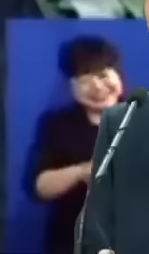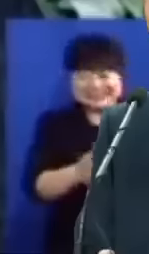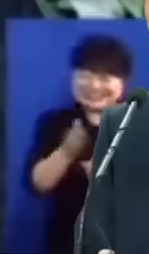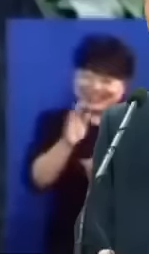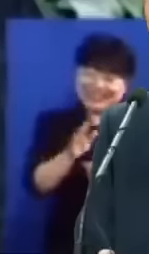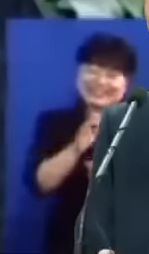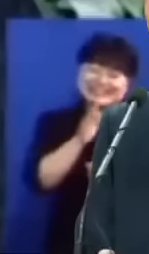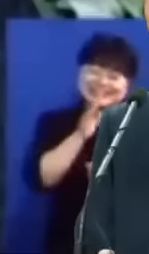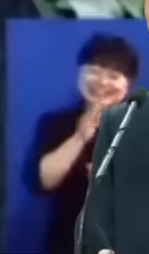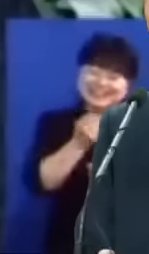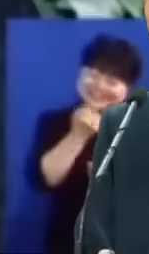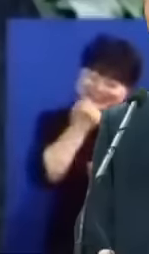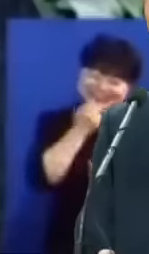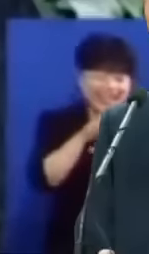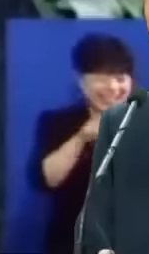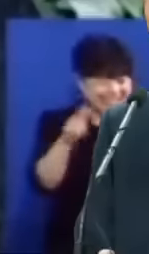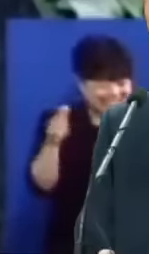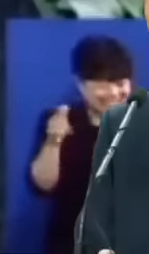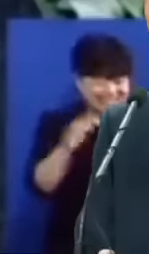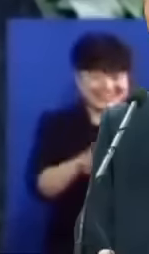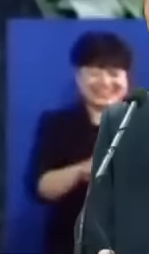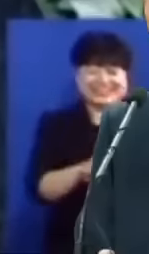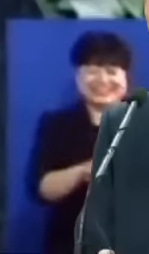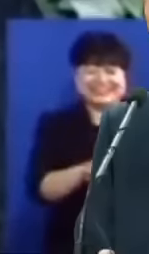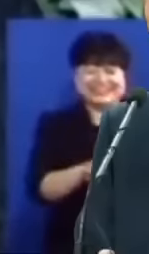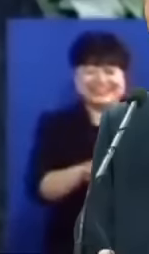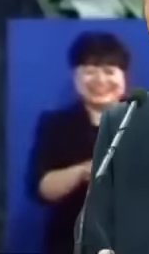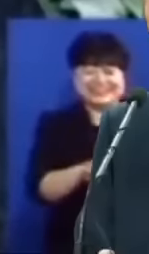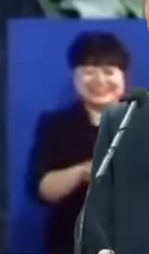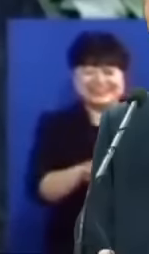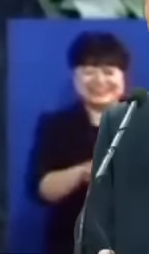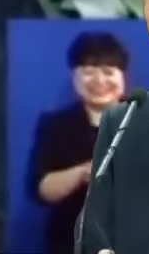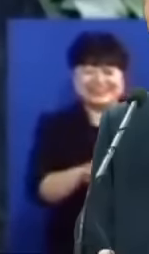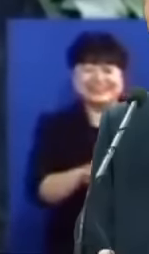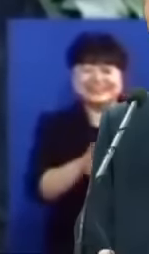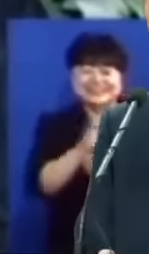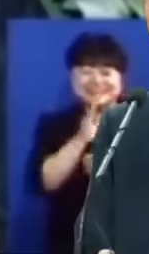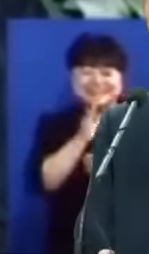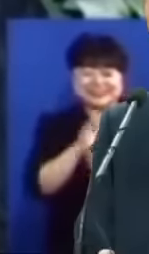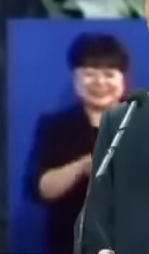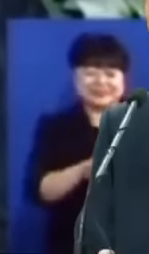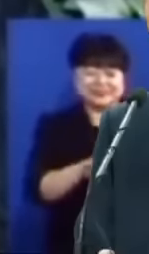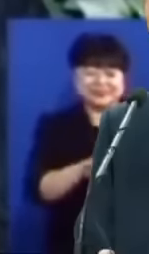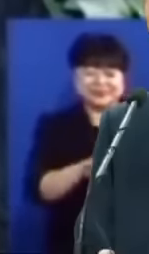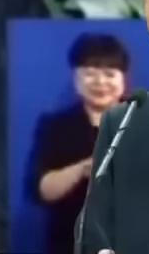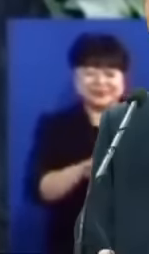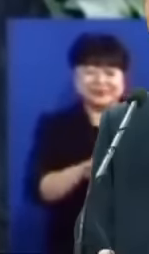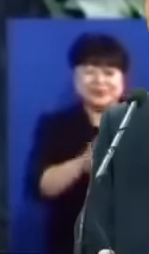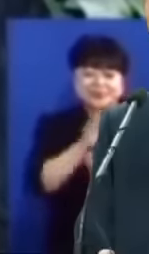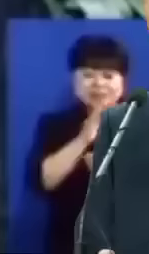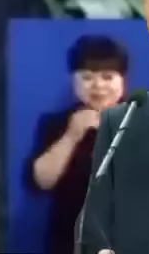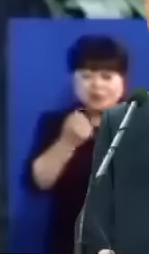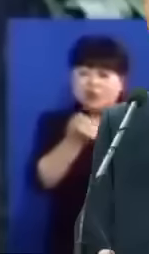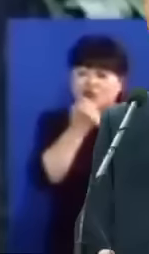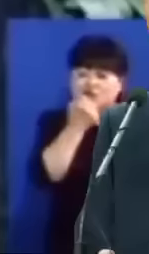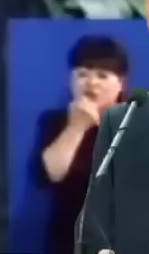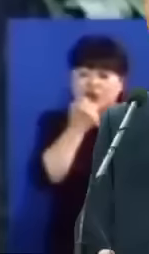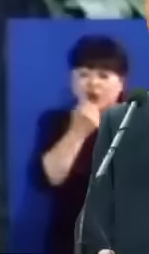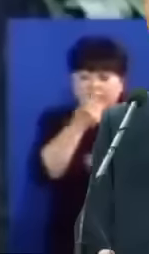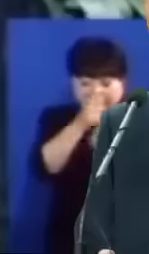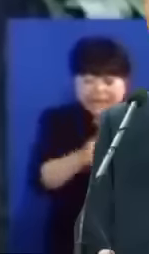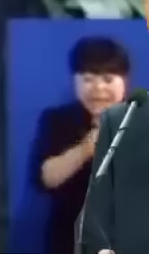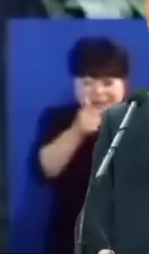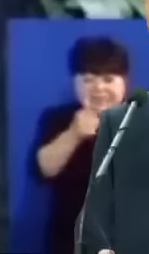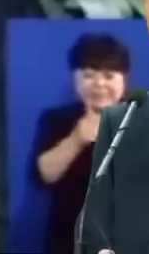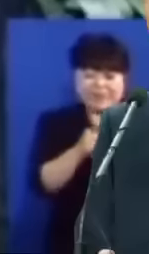하지만은 실제로 웃는 것이 아니에요. 생리 반응으로 그렇게 하는 것이지 실제로 웃는 분은